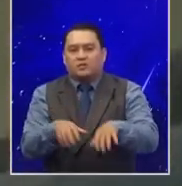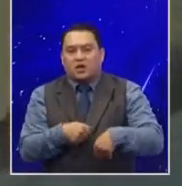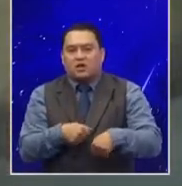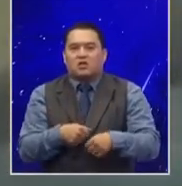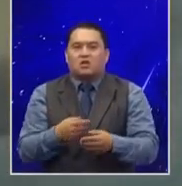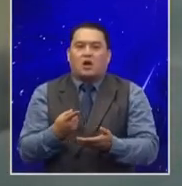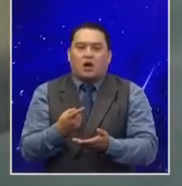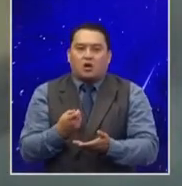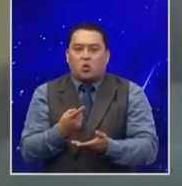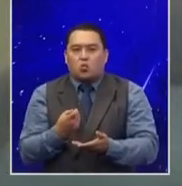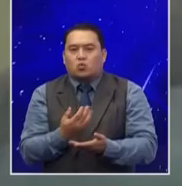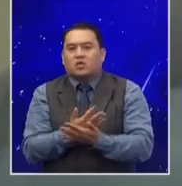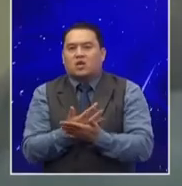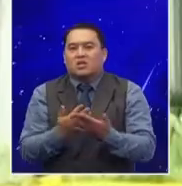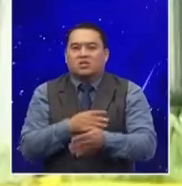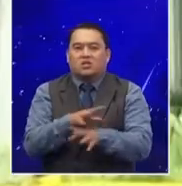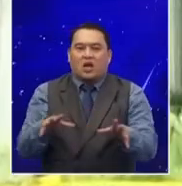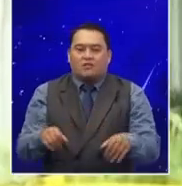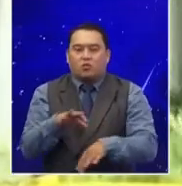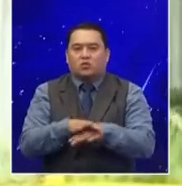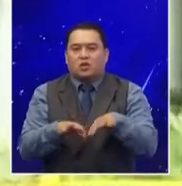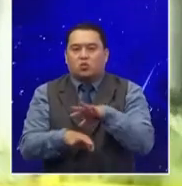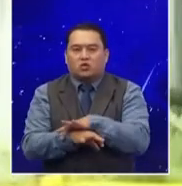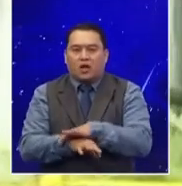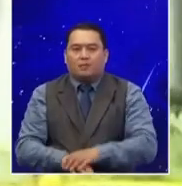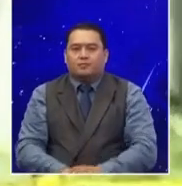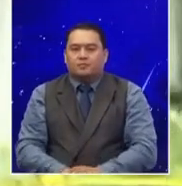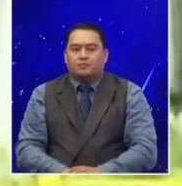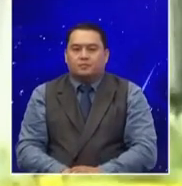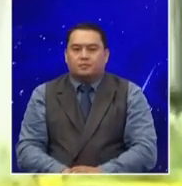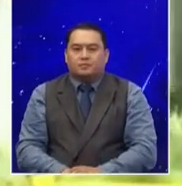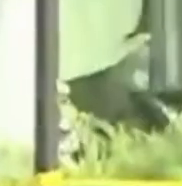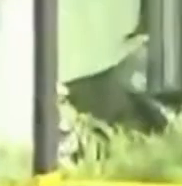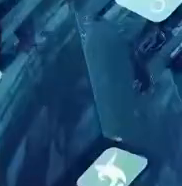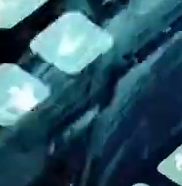хранение и ношение огнестрельного оружия» и «Захват заложника».